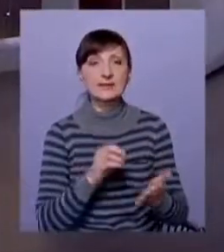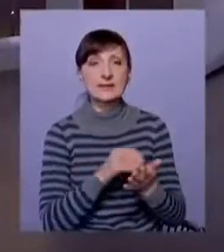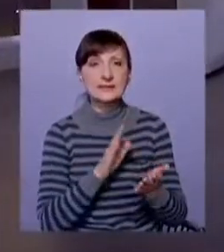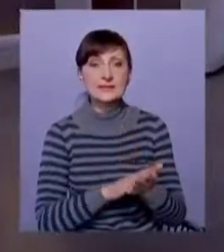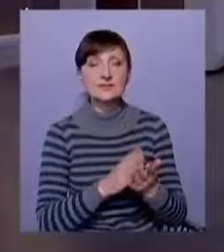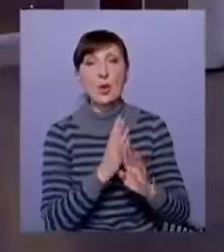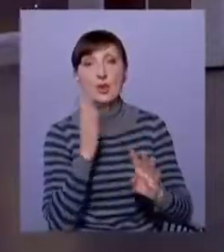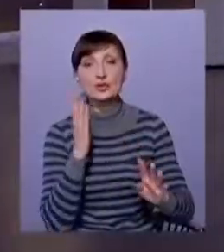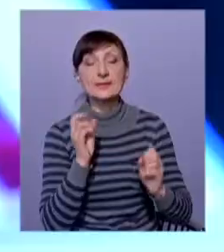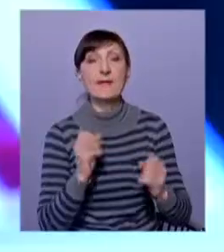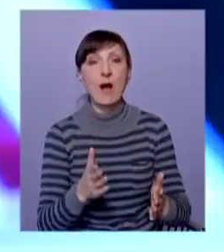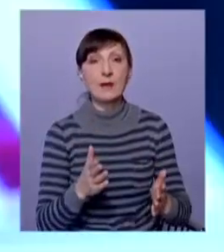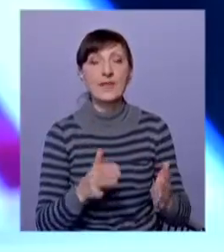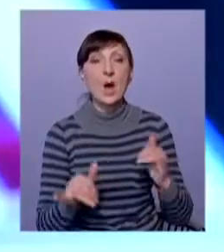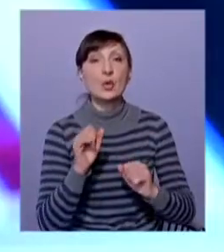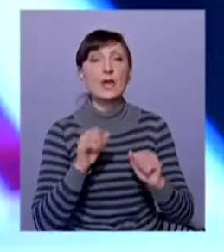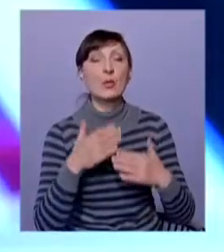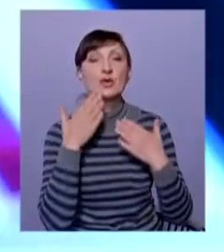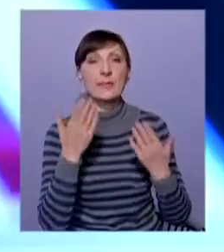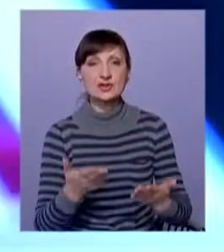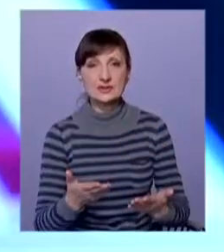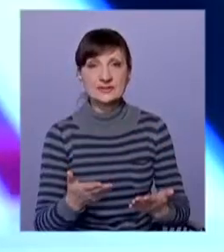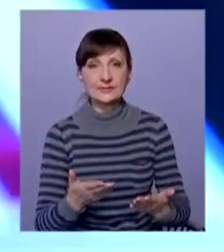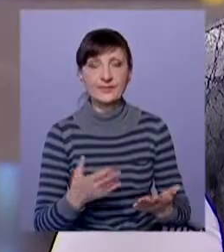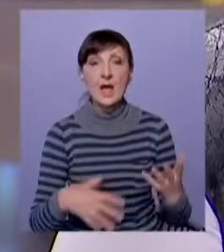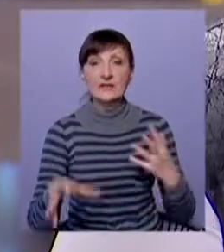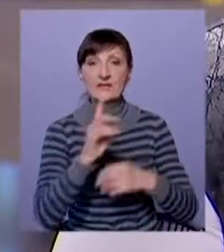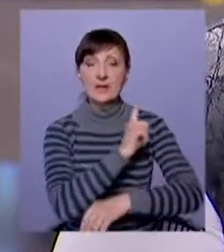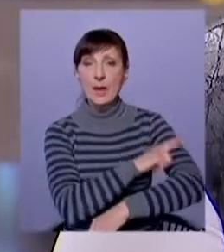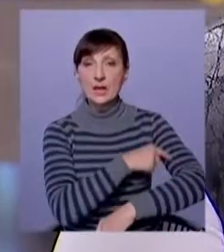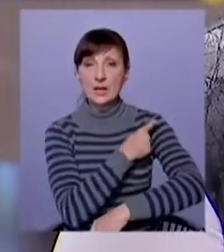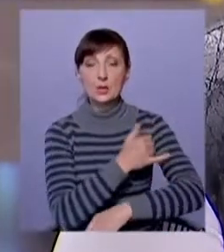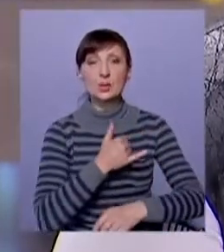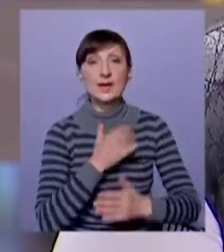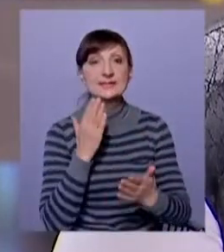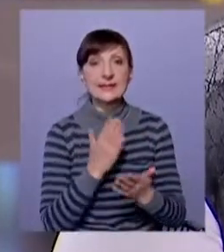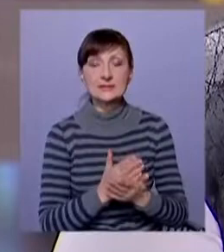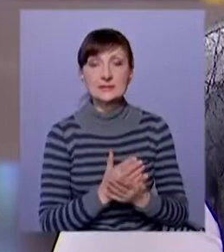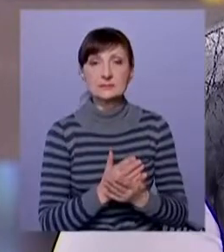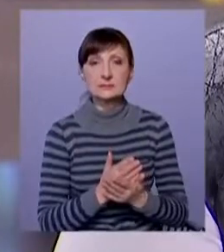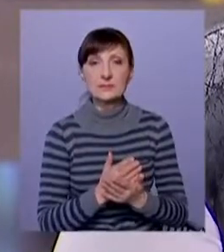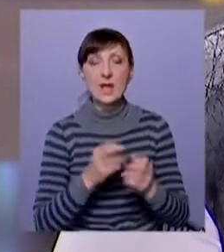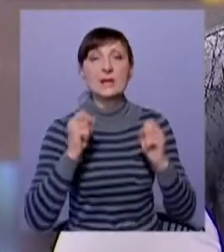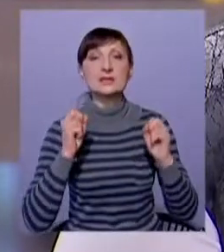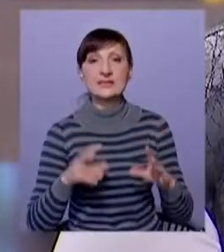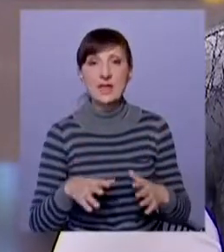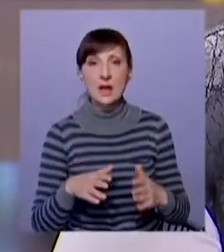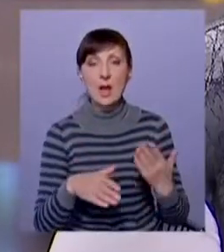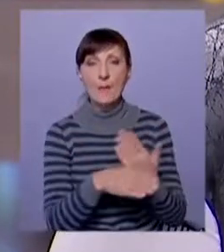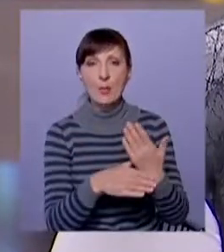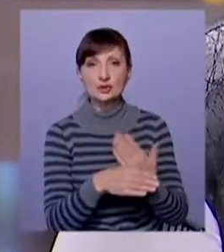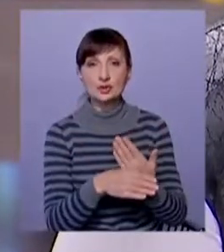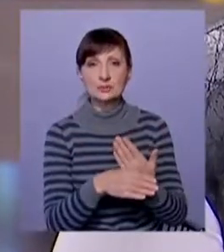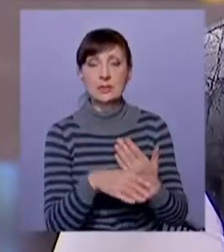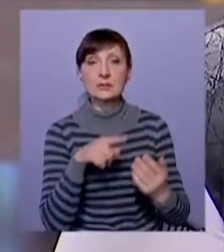как встать в очередь и так далее. Куда можно обращаться? Ну, во всех поликлиниках у нас развернуты пасы цифровой помощи,